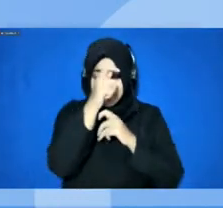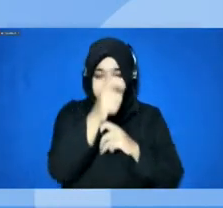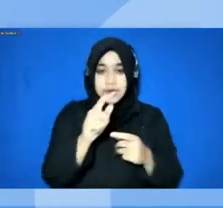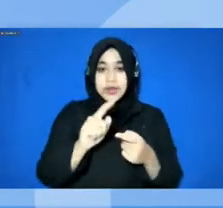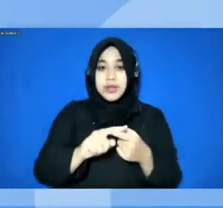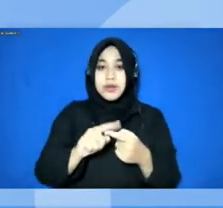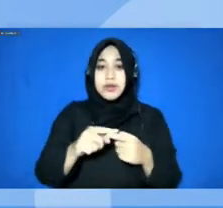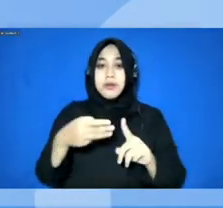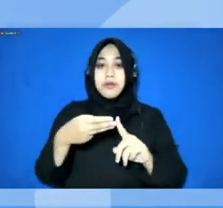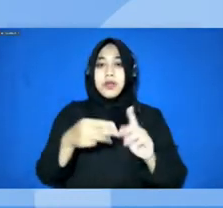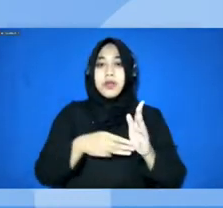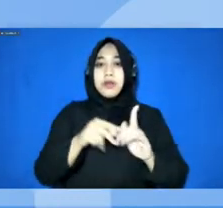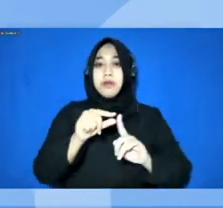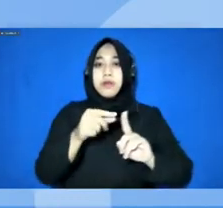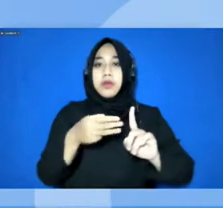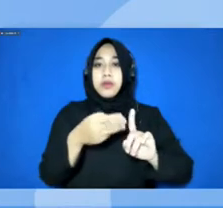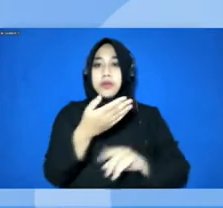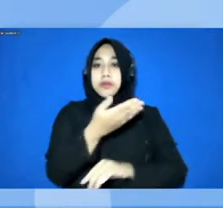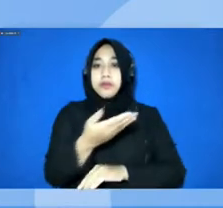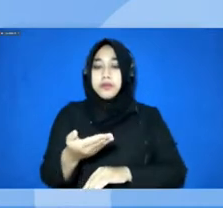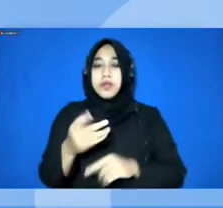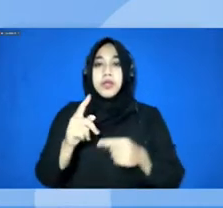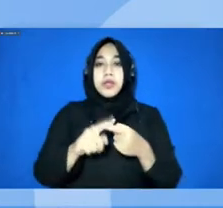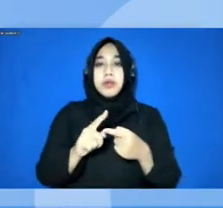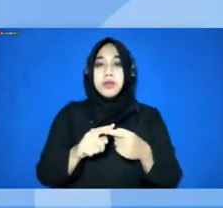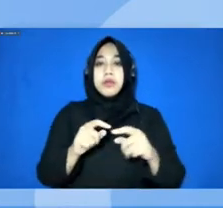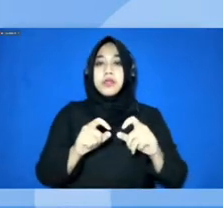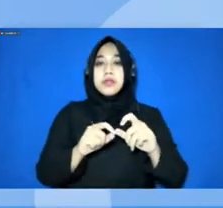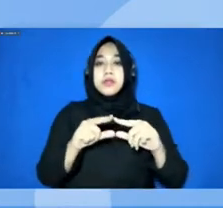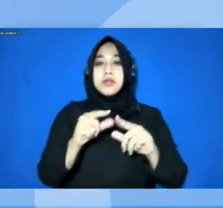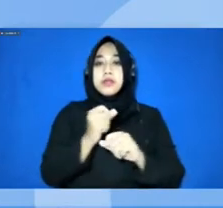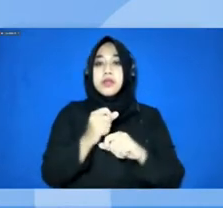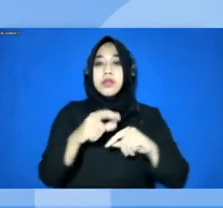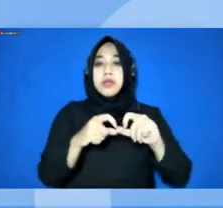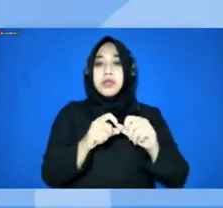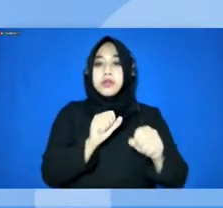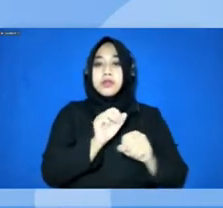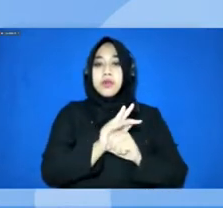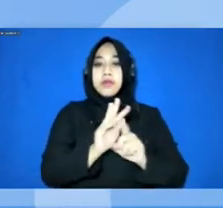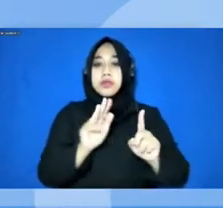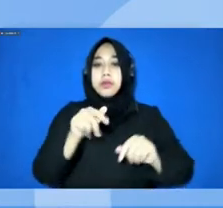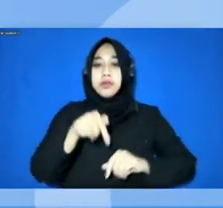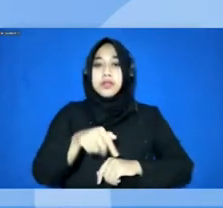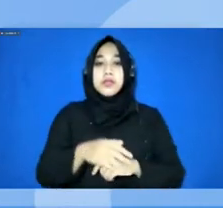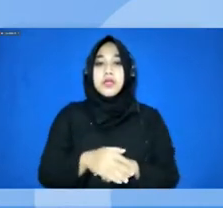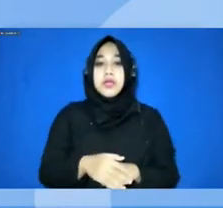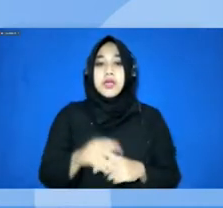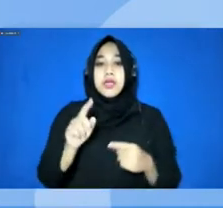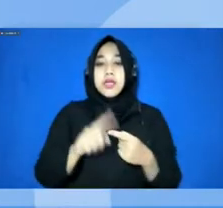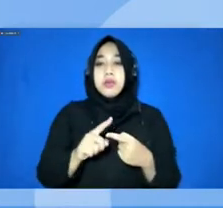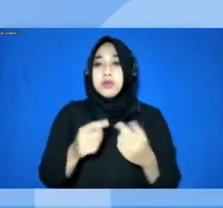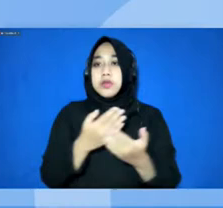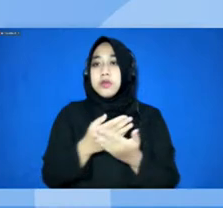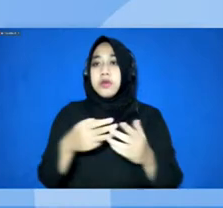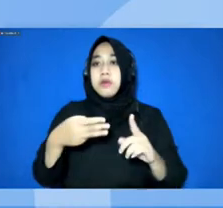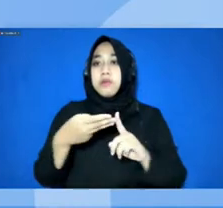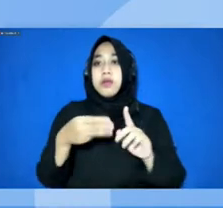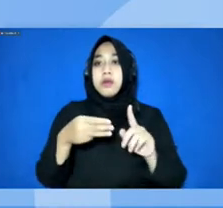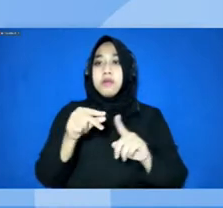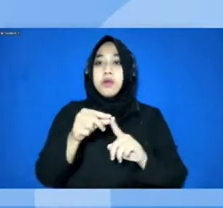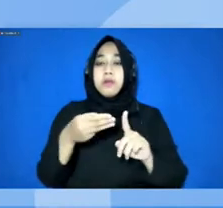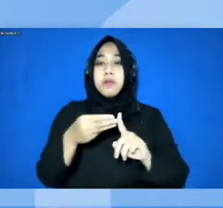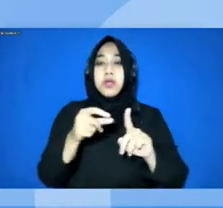BNPB, kemudian rekan-rekan dari Satgas Penanganan COVID-19, dan rekan-rekan dari BPD Provinsi,